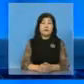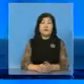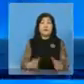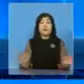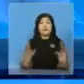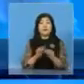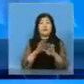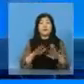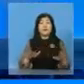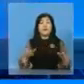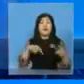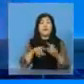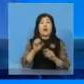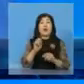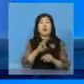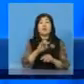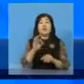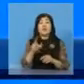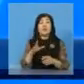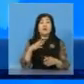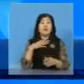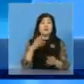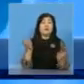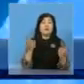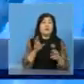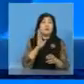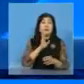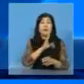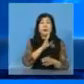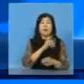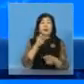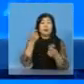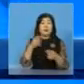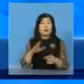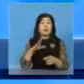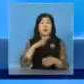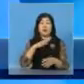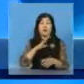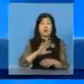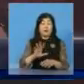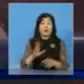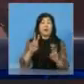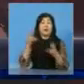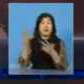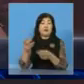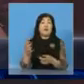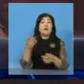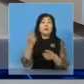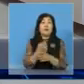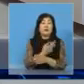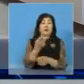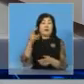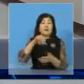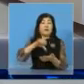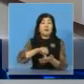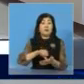Вместе с детьми на сцену в роли ангелов вышли мамы. К слову, никто из них не имел танцевального опыта. На сцену они вышли впервые. В